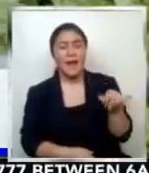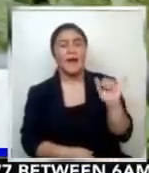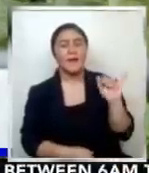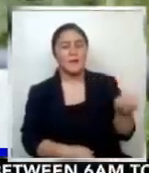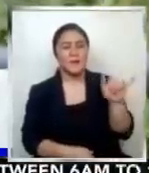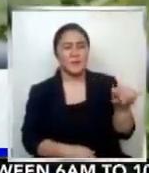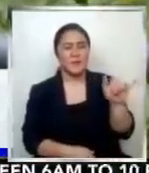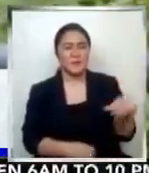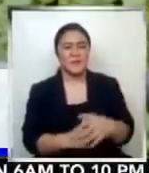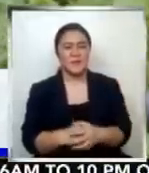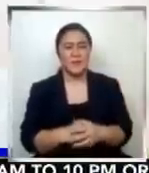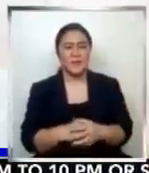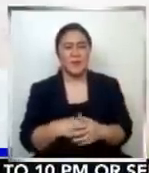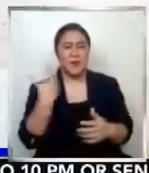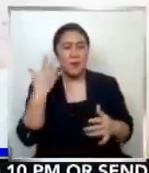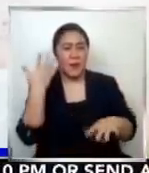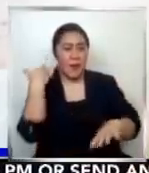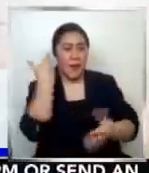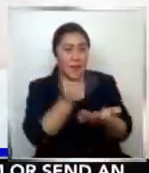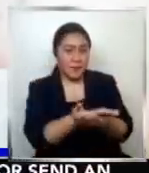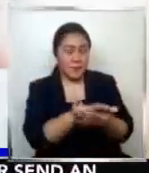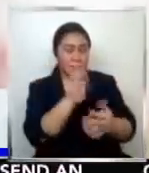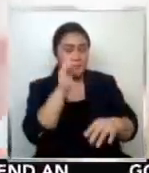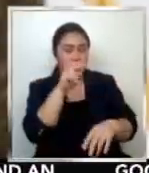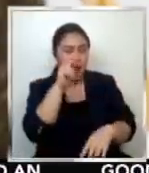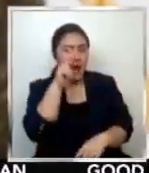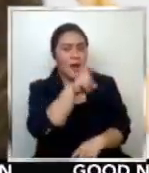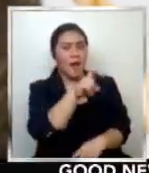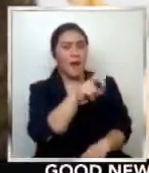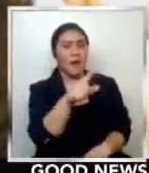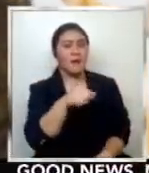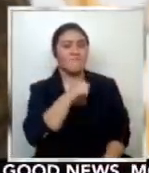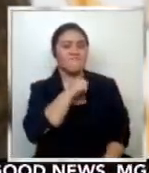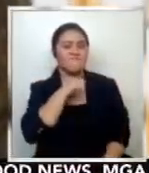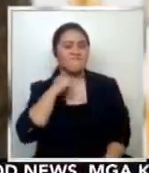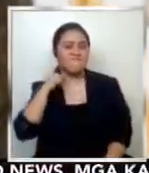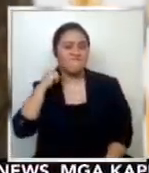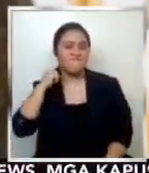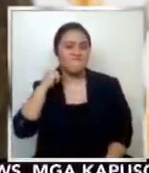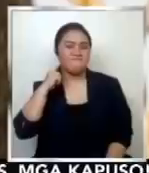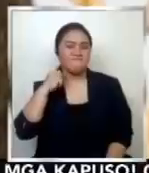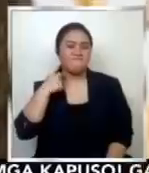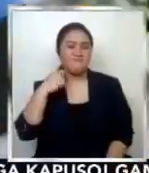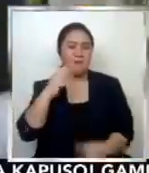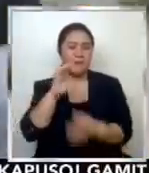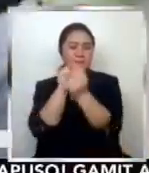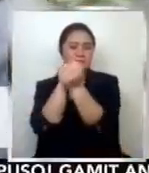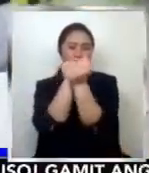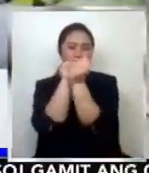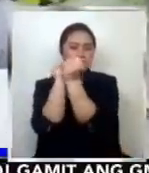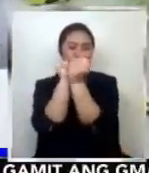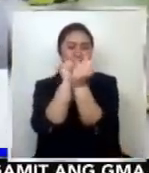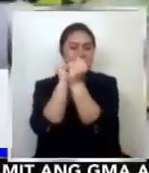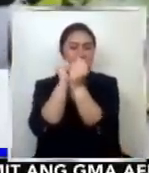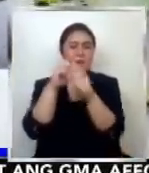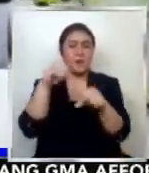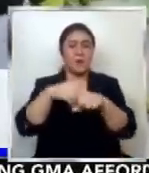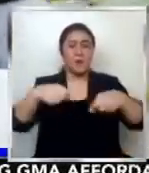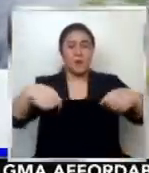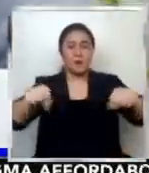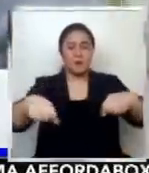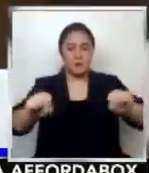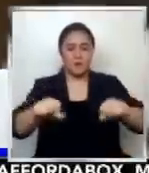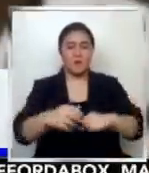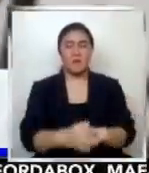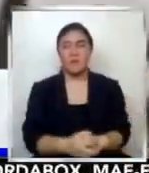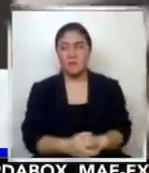Naabutan namin ang isang unggoy na laslas ang leeg at nakagapos sa isang motor. This is too heavy for